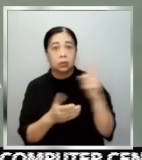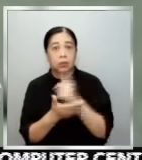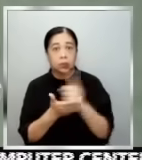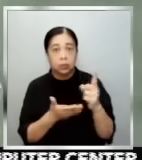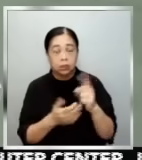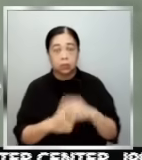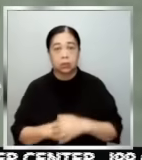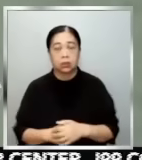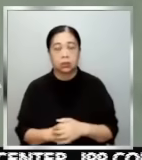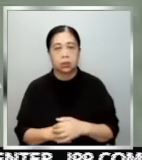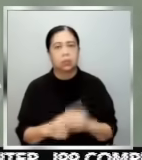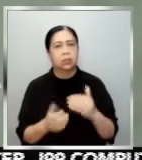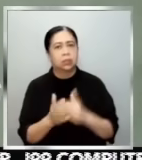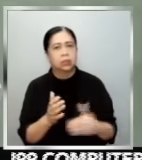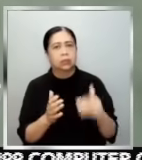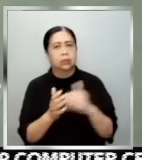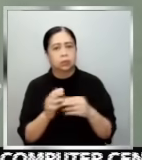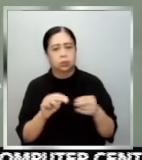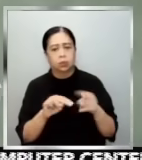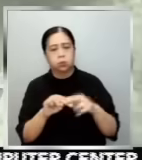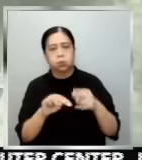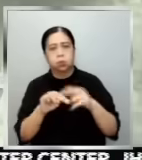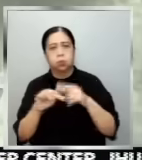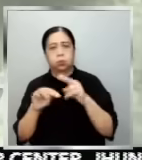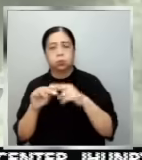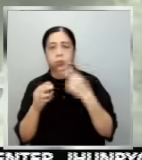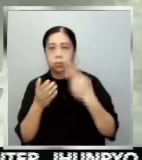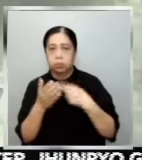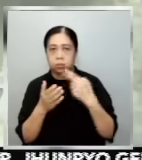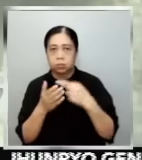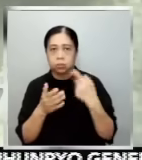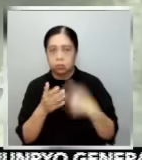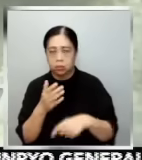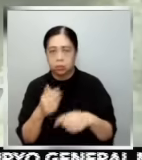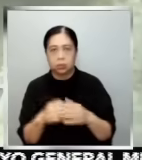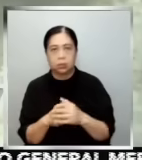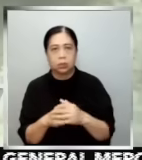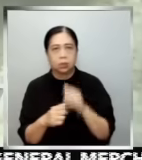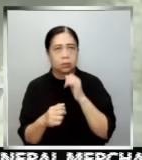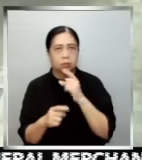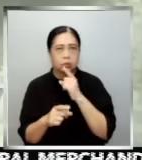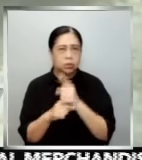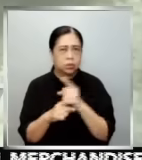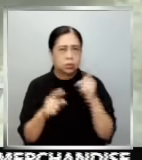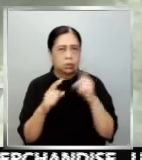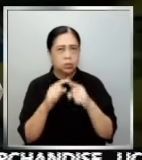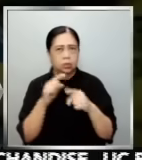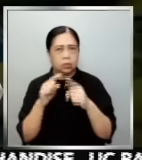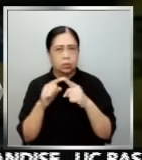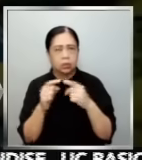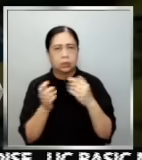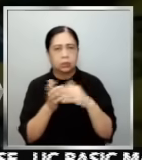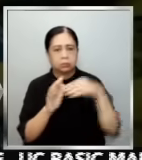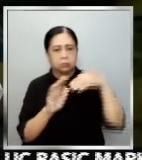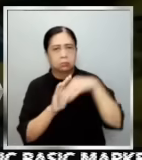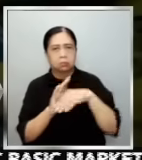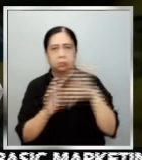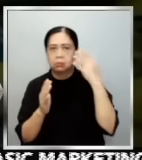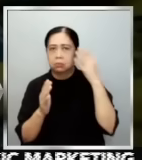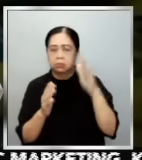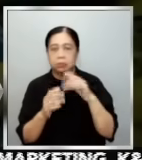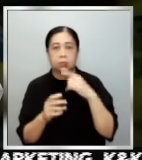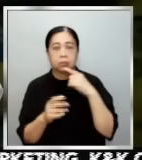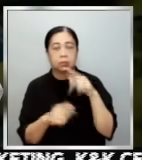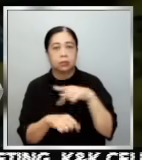sunod sunod na ang pagtaas ng presyo ng bigas hindi pa matukoy kung hanggang kailan ito muling bababa sabi ng Philippine rice